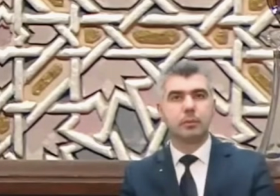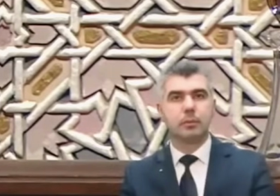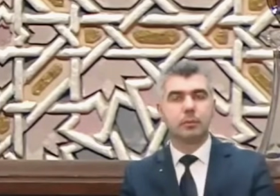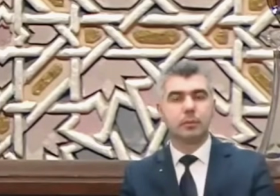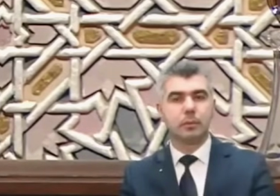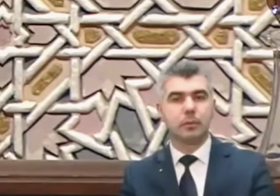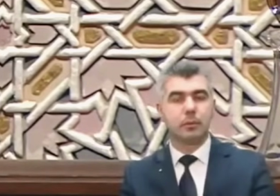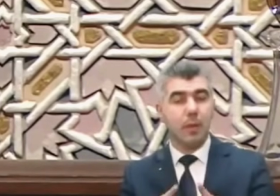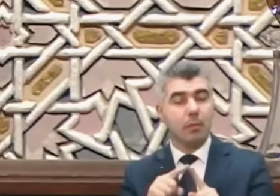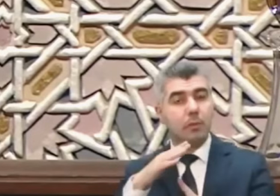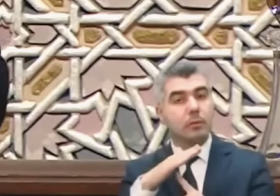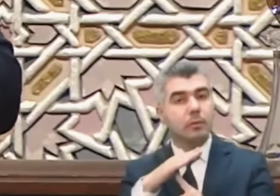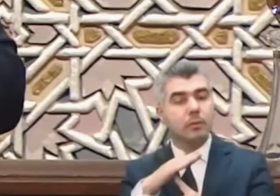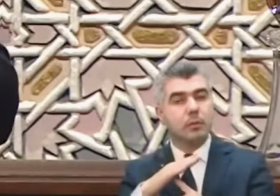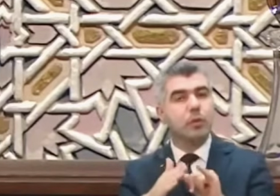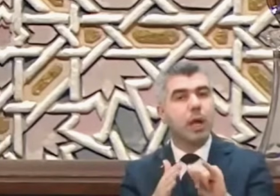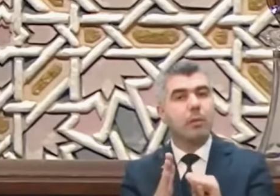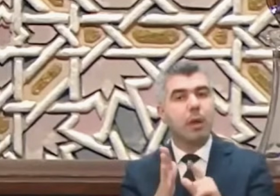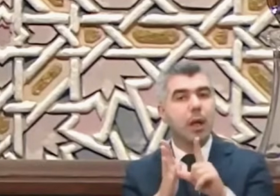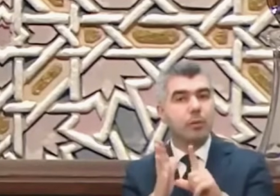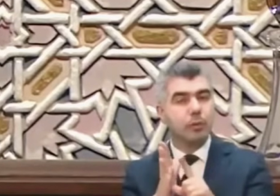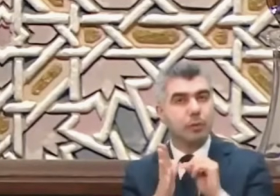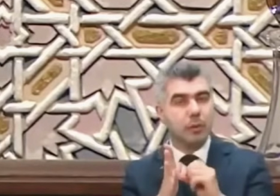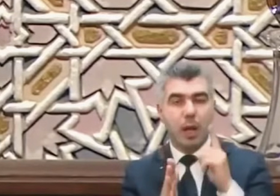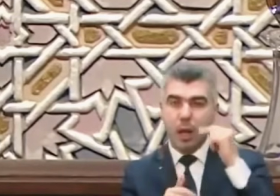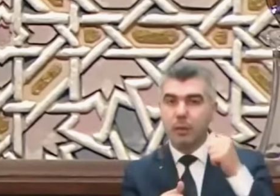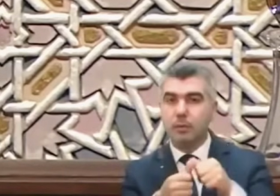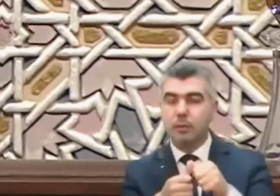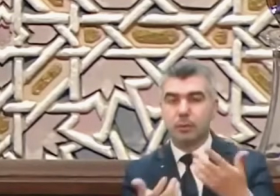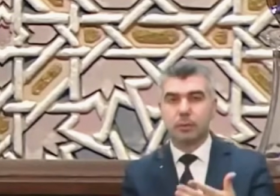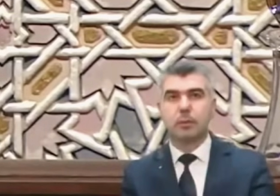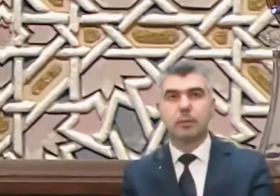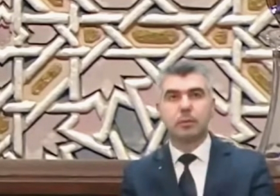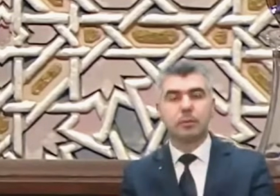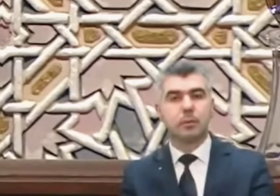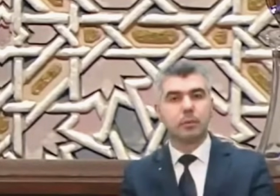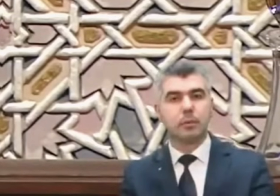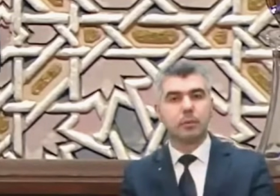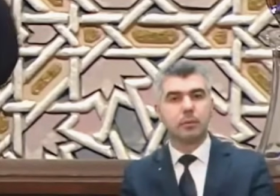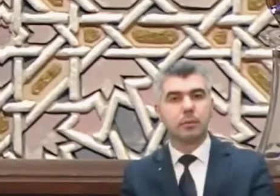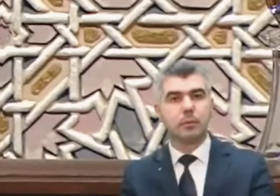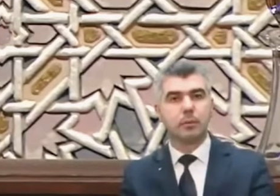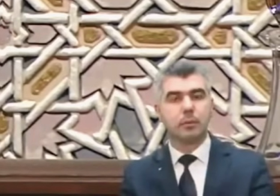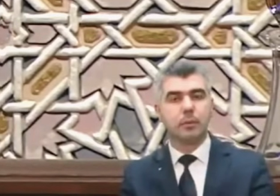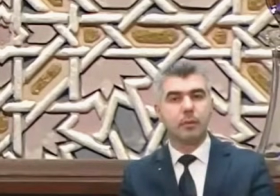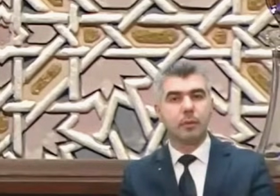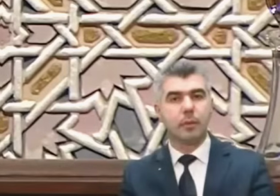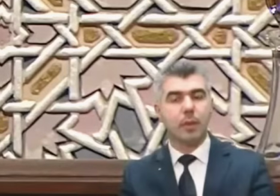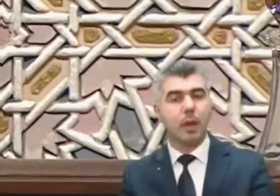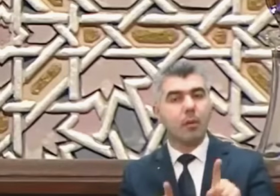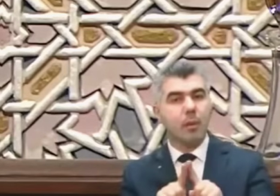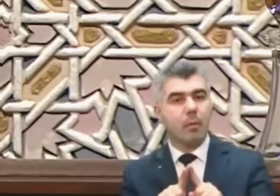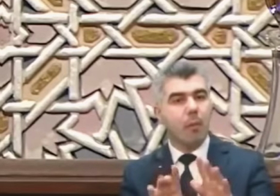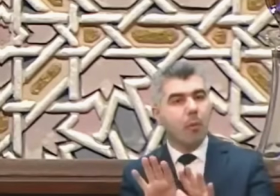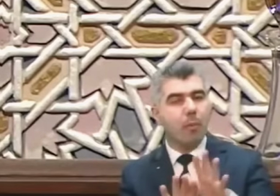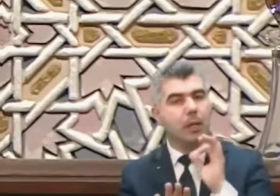كنعطيكم الكلمه واخا ما كنتش في النظام الداخلي، انتم تتذكرون هذا. كاينه ولا ما كايناش؟ وانا دي كنت ندير المبادره، ملي